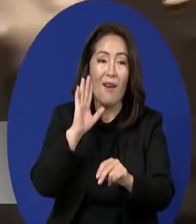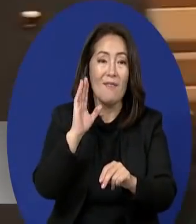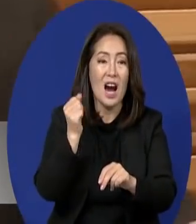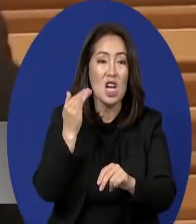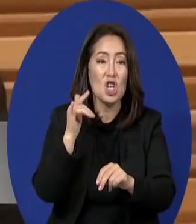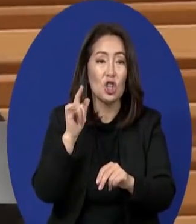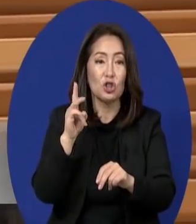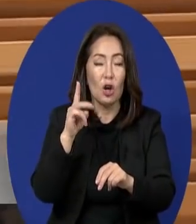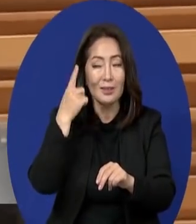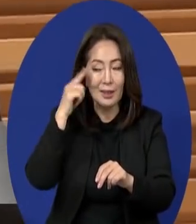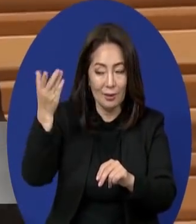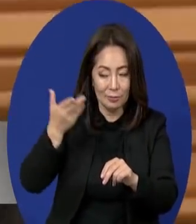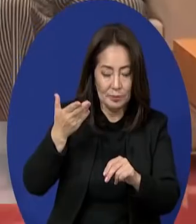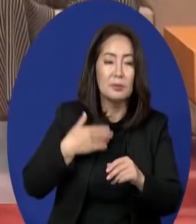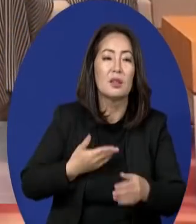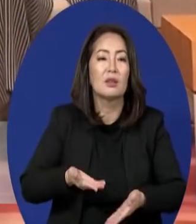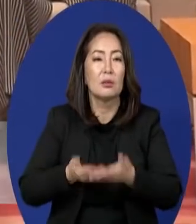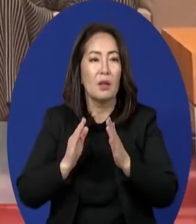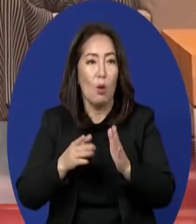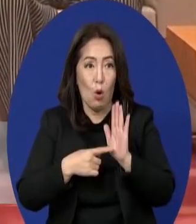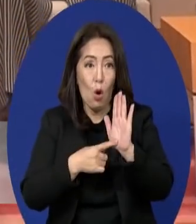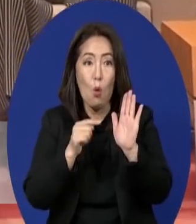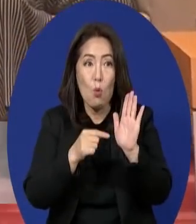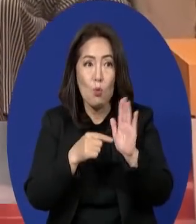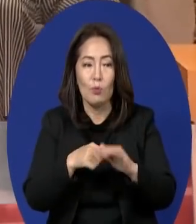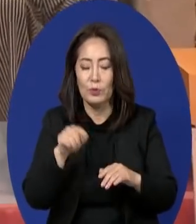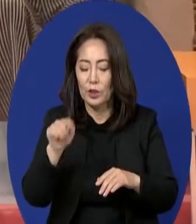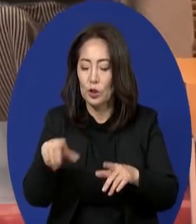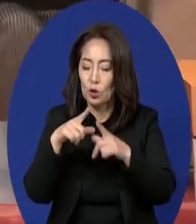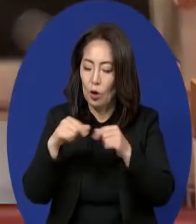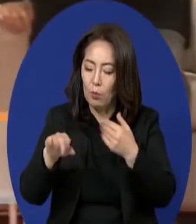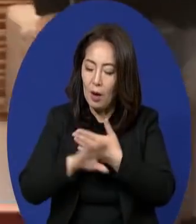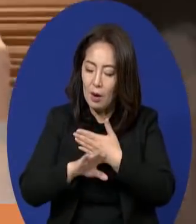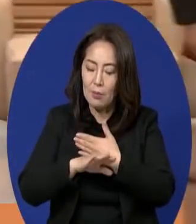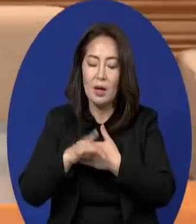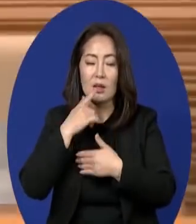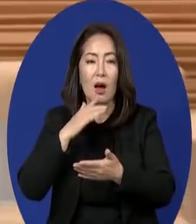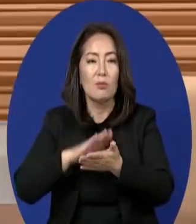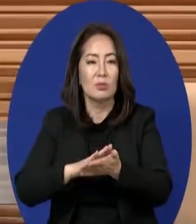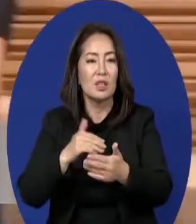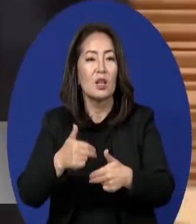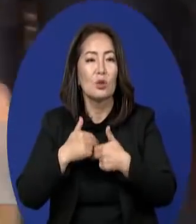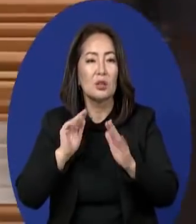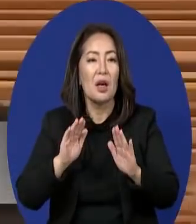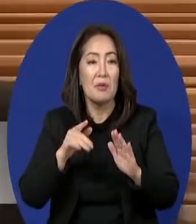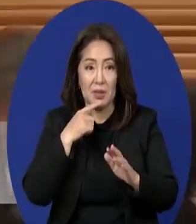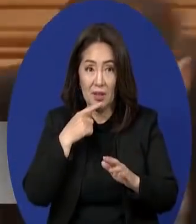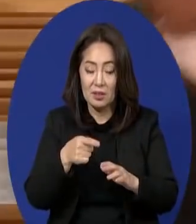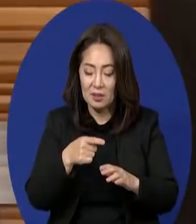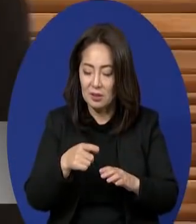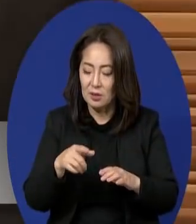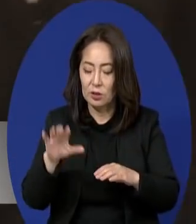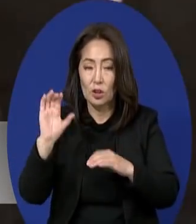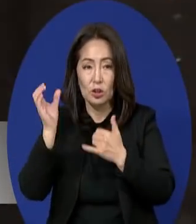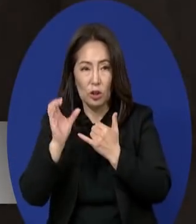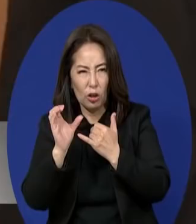хэрэгжүүлэх ирмэлзэлтэй байгааг илэрхийлж байна. Цагаан ордны тэргүүнч Японыг хамгаалах Америкийн үүрэг амлалт хэвээр байгааг дахин нотолсон байна. Мөн хоёр тал Умард